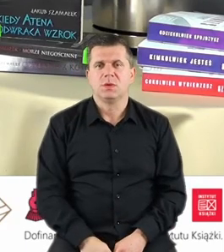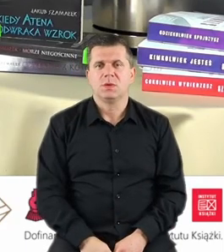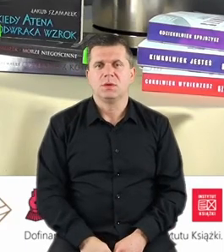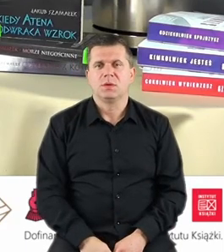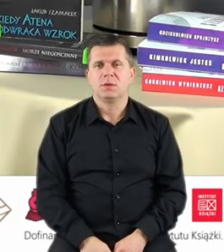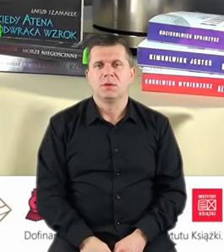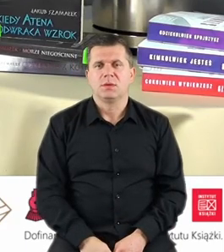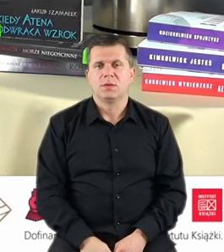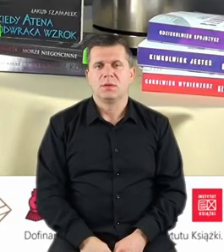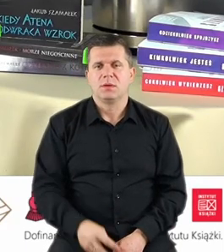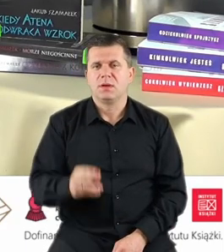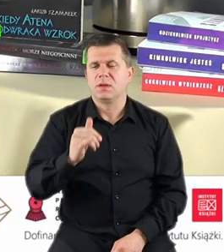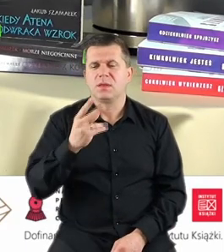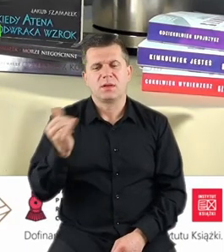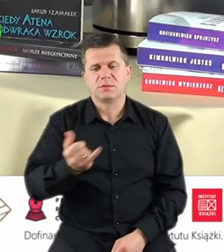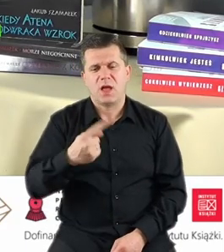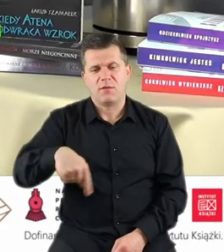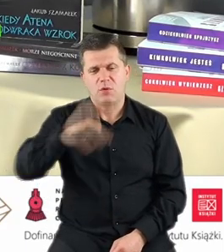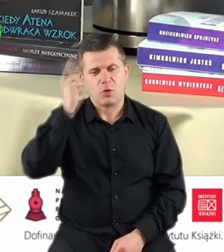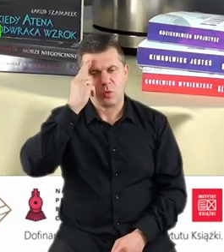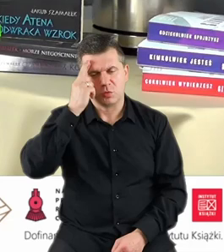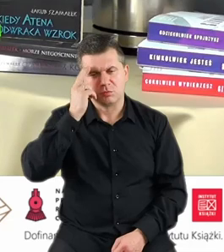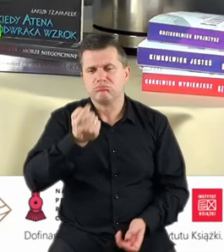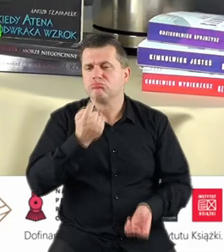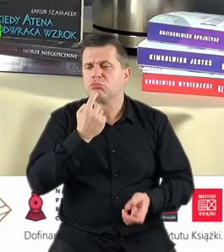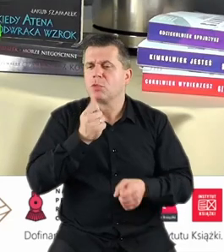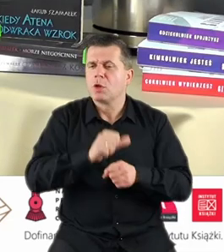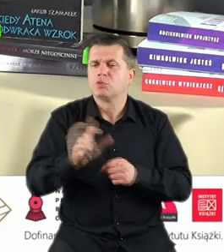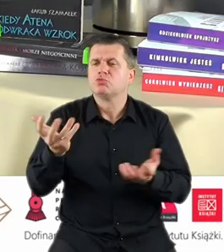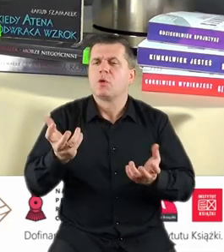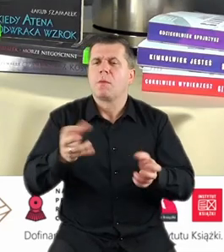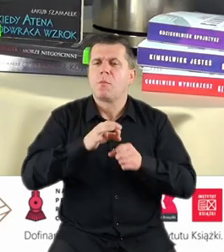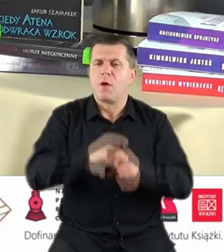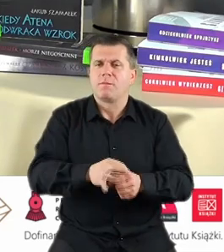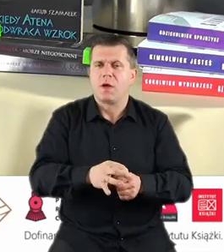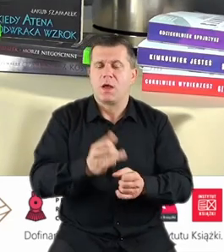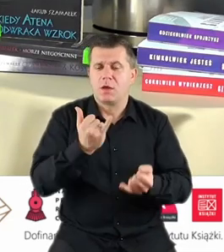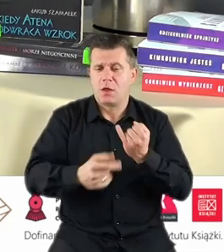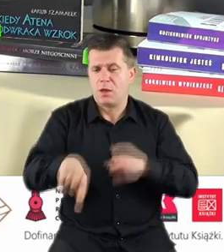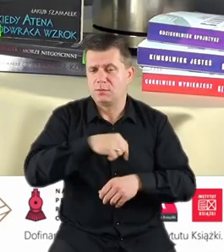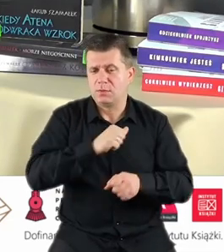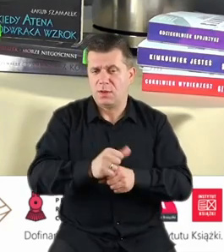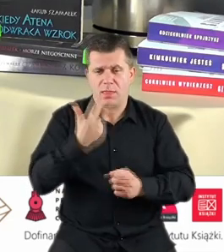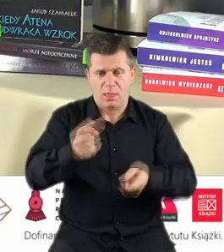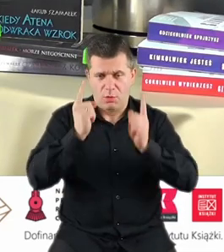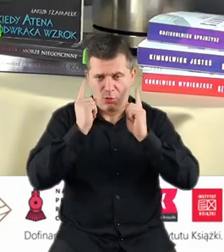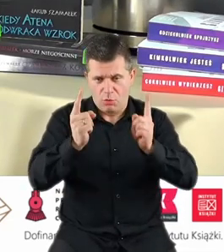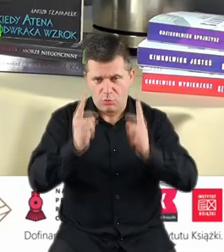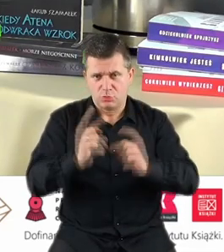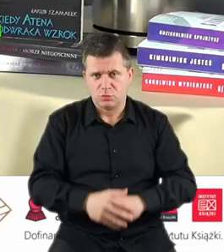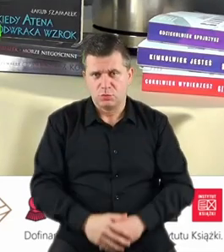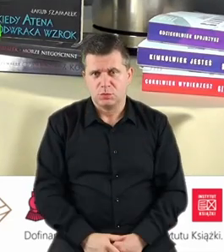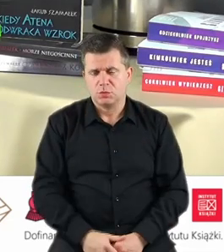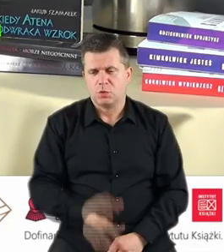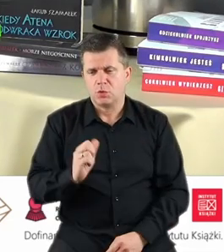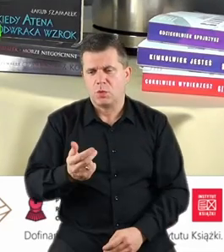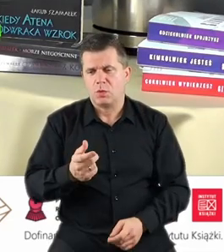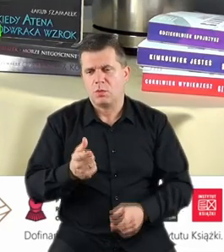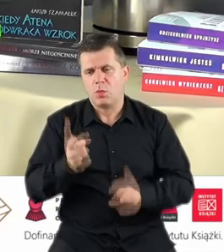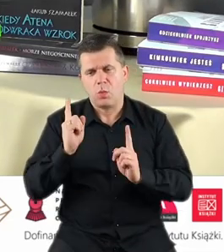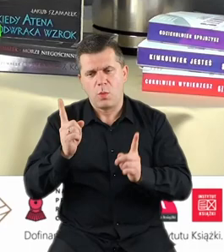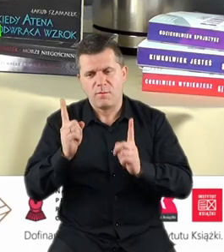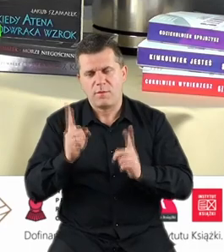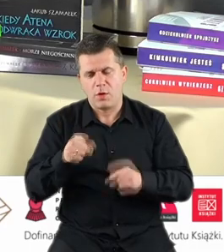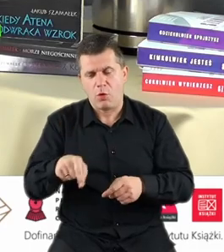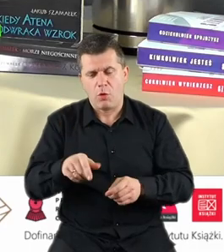a niekoniecznie sobie zdajemy sprawę, z czym to się wiąże i do czego to może prowadzić, jeżeli jesteśmy nieostrożni, jeżeli komuś nadepniemy na odcisk, no i